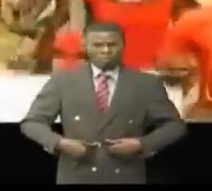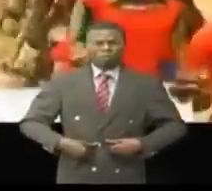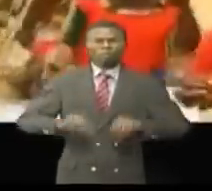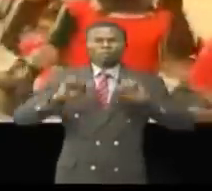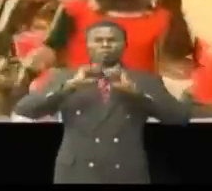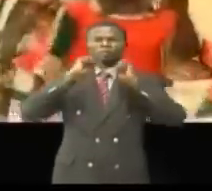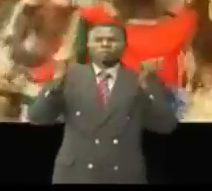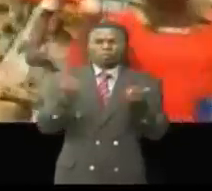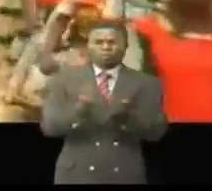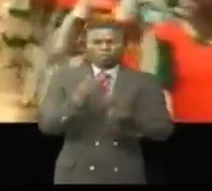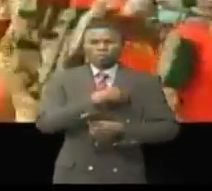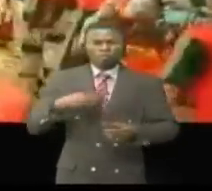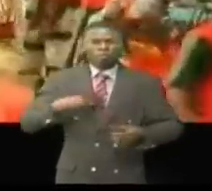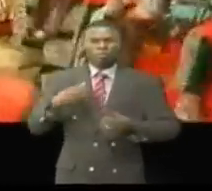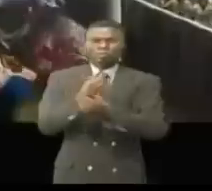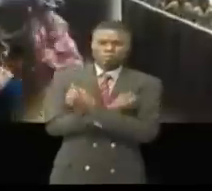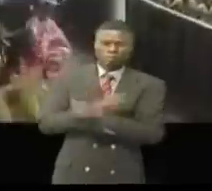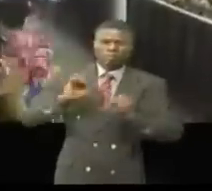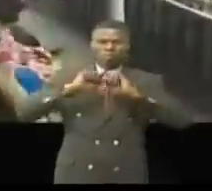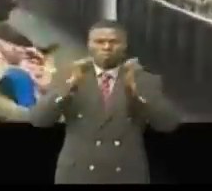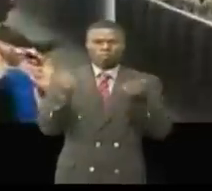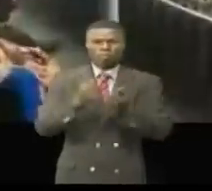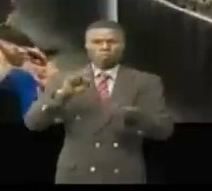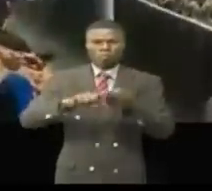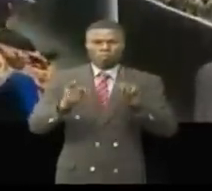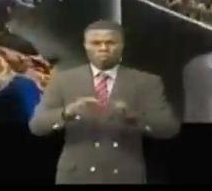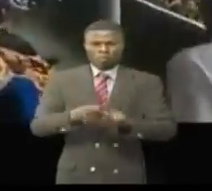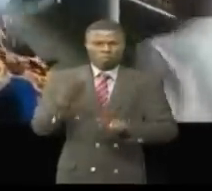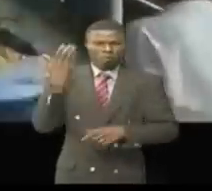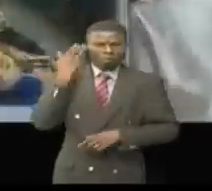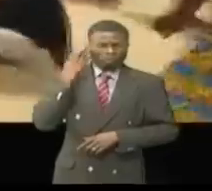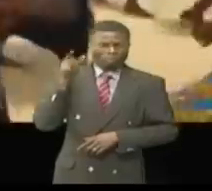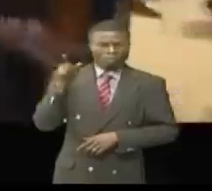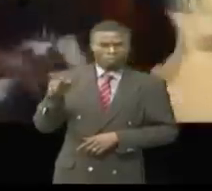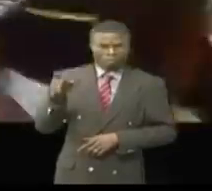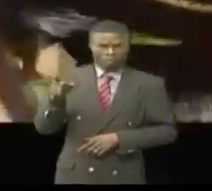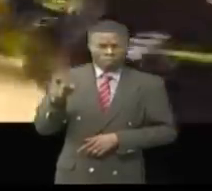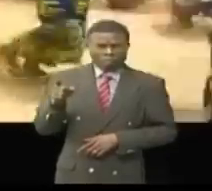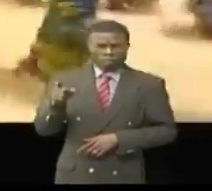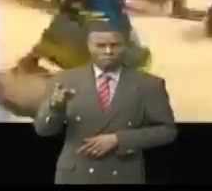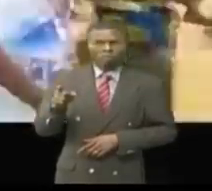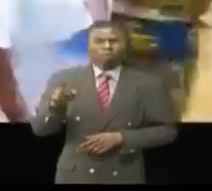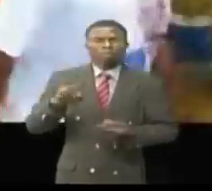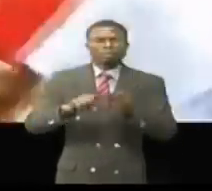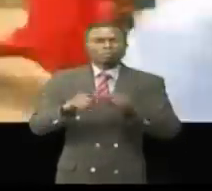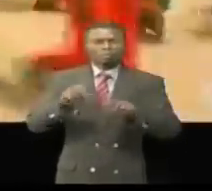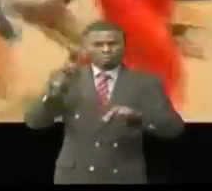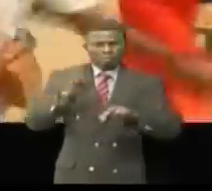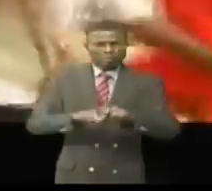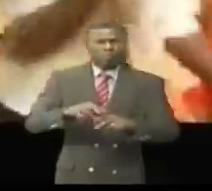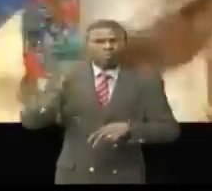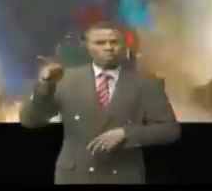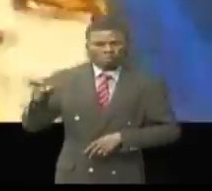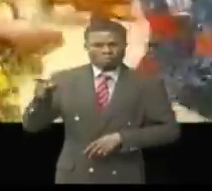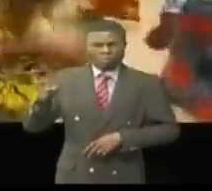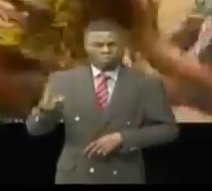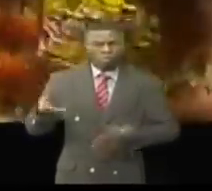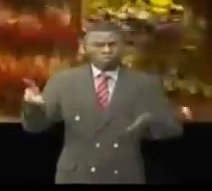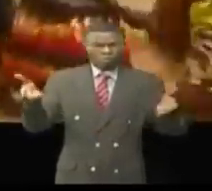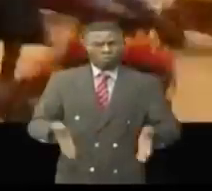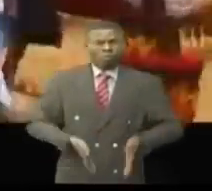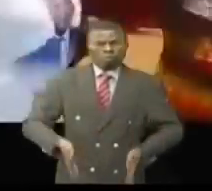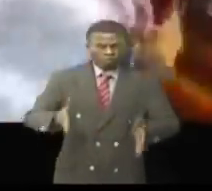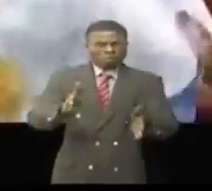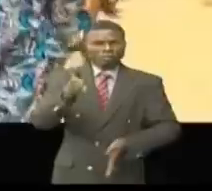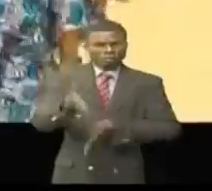l'association des mamans Bolingo, l'association des amis de Martin Ikokt Ikokt, le Zanamongo vivant à Mweka, étaient sur les grandes